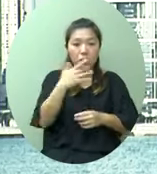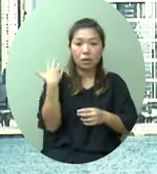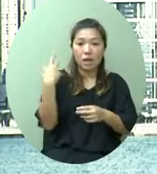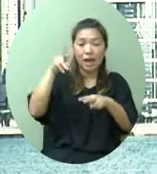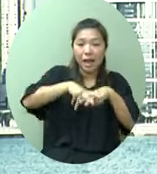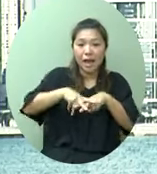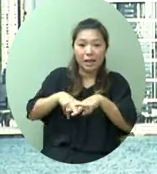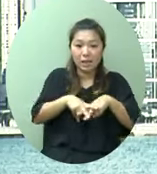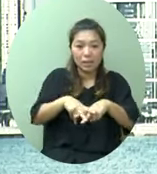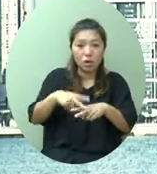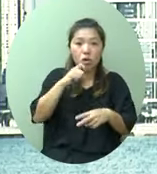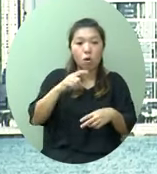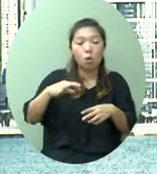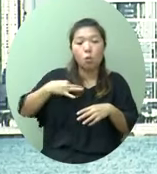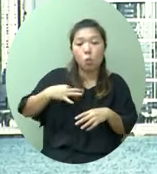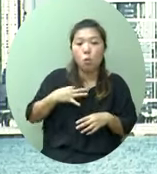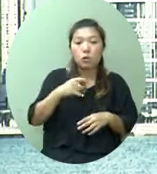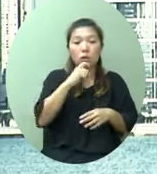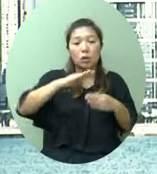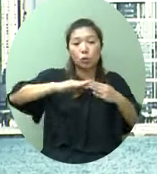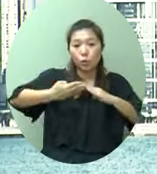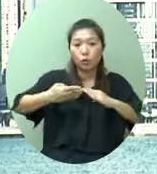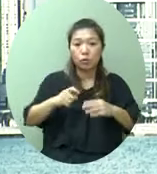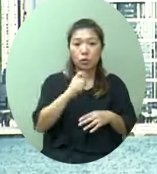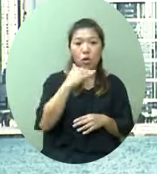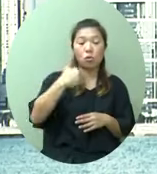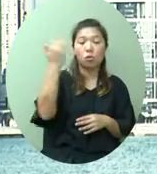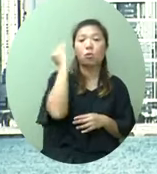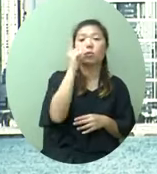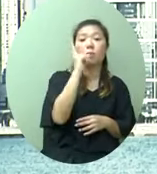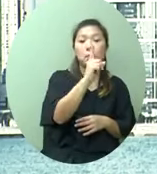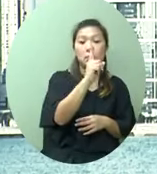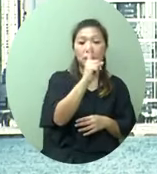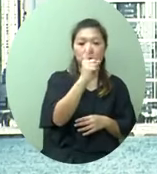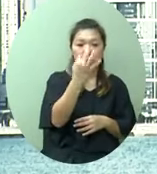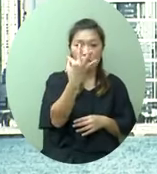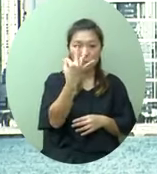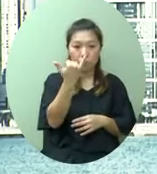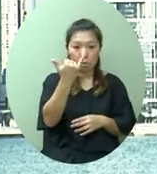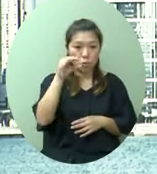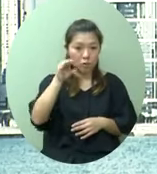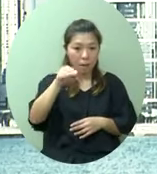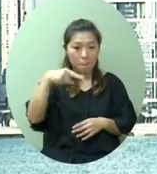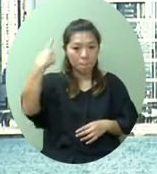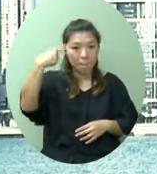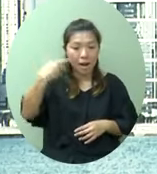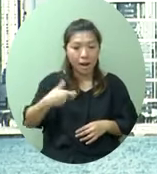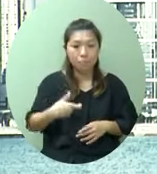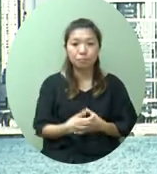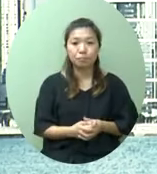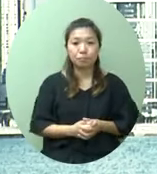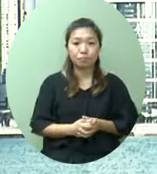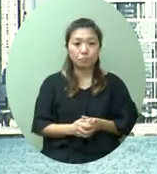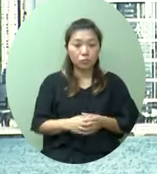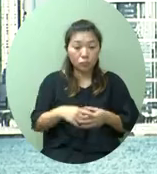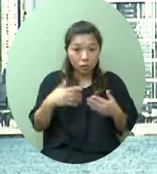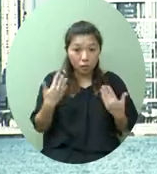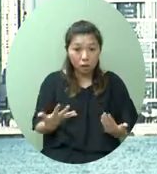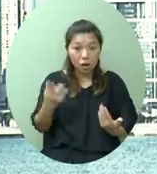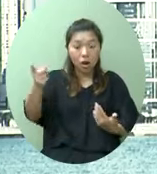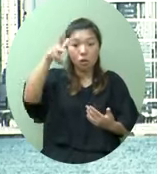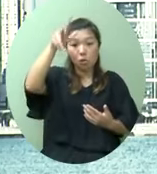亦都係增加咗6%，高達1,630億美元。咁先後國家嘅財政部就已經公